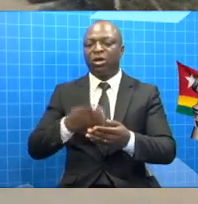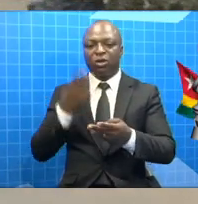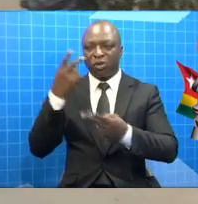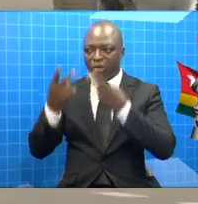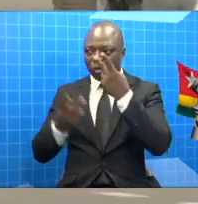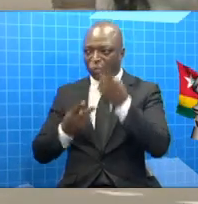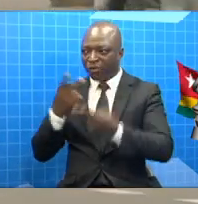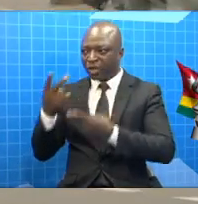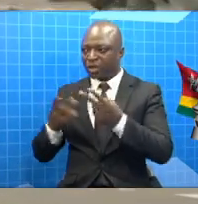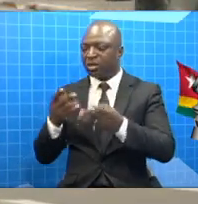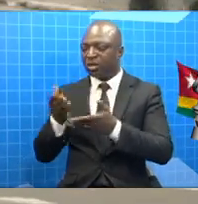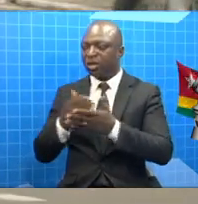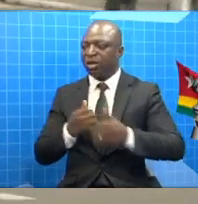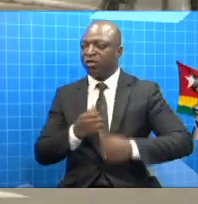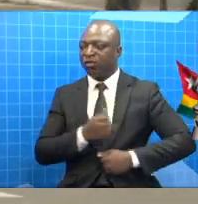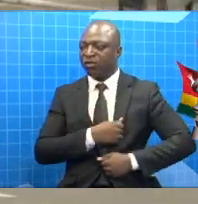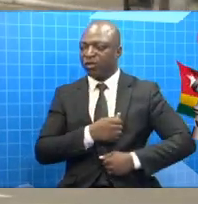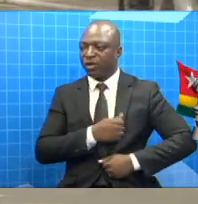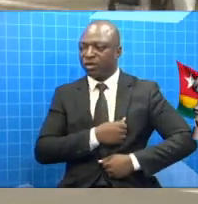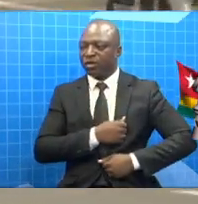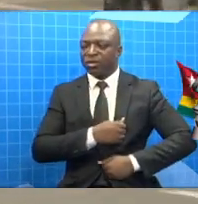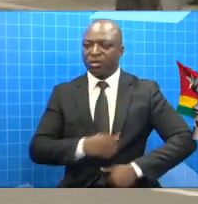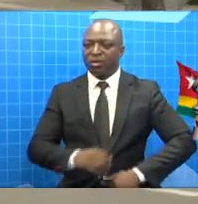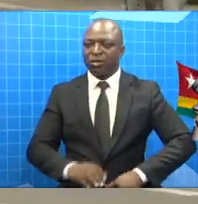forces en place.